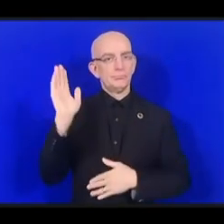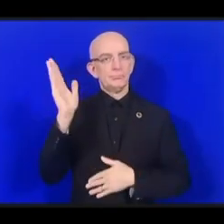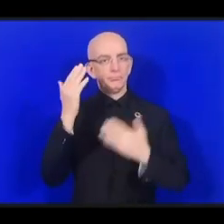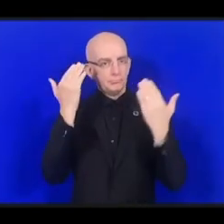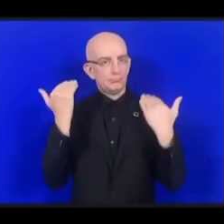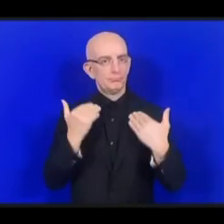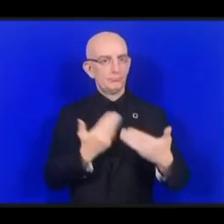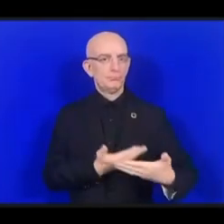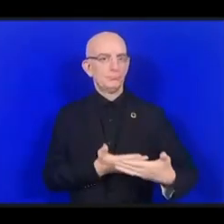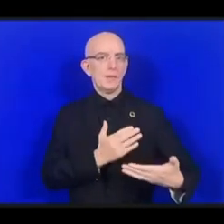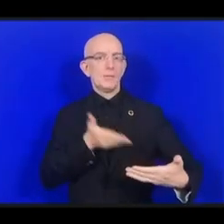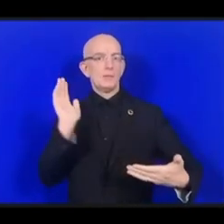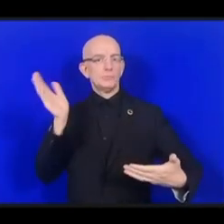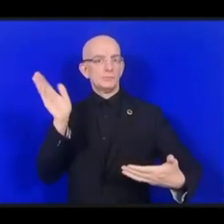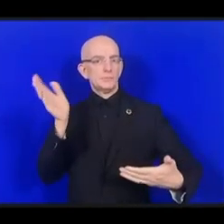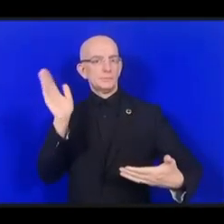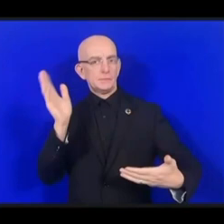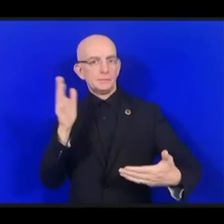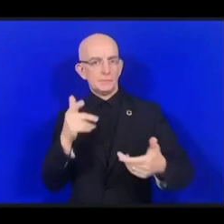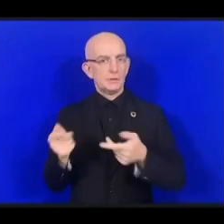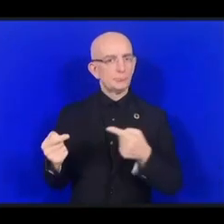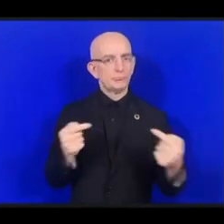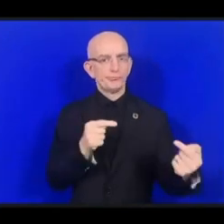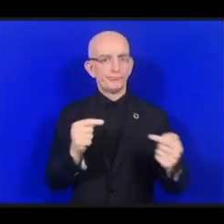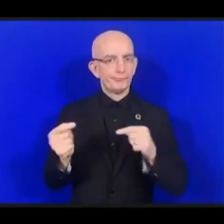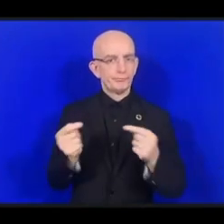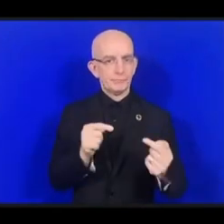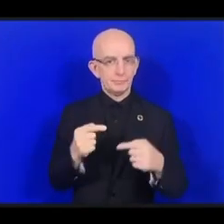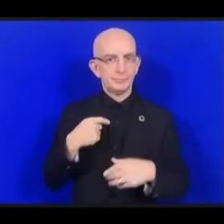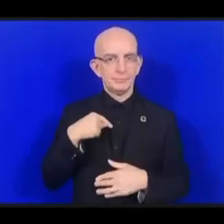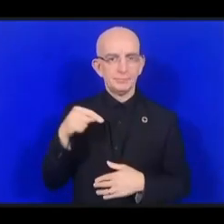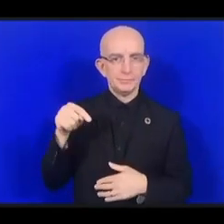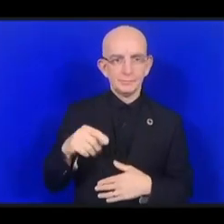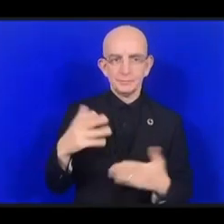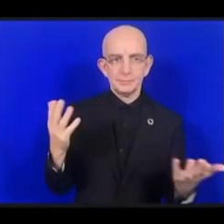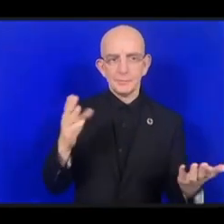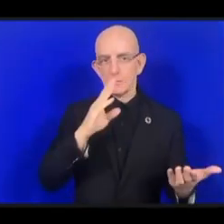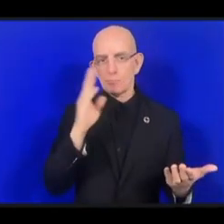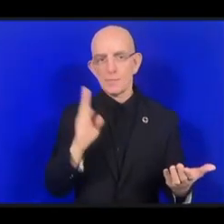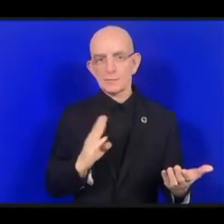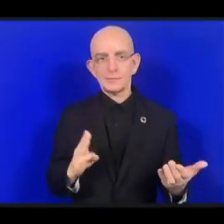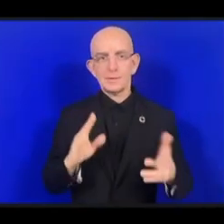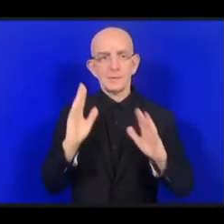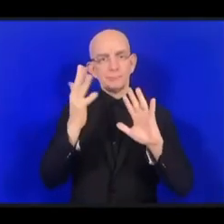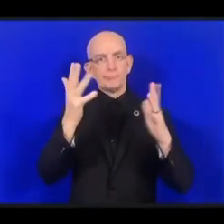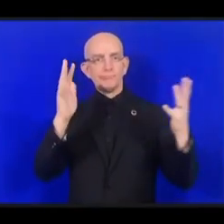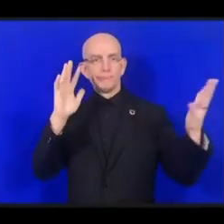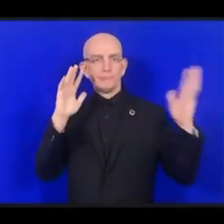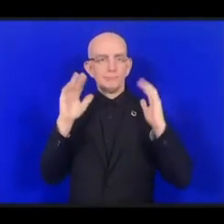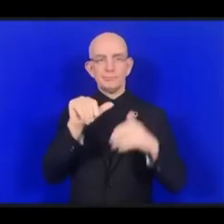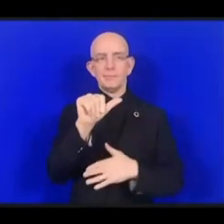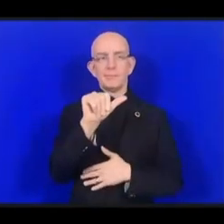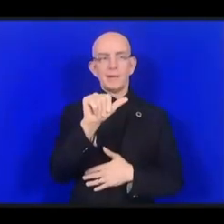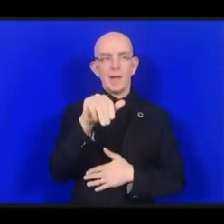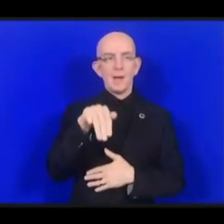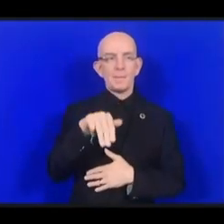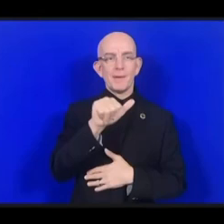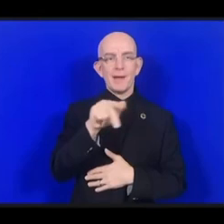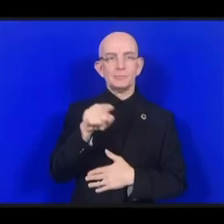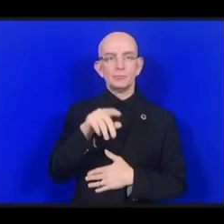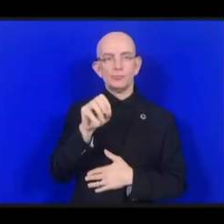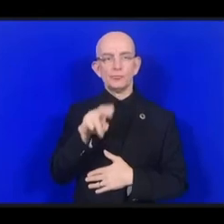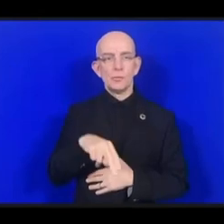このポジションでなければ私自分のお金だけでは来れなかったという風に思っていますなので有数